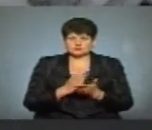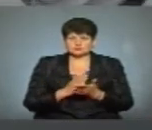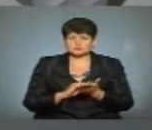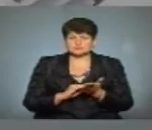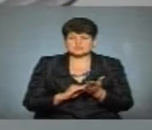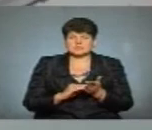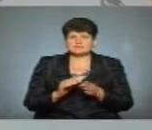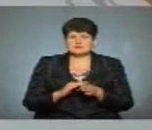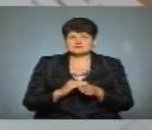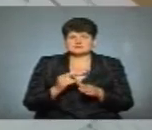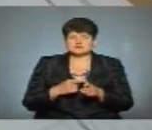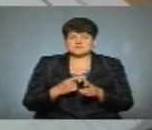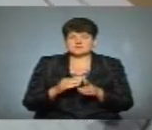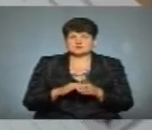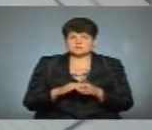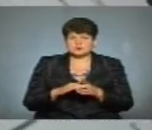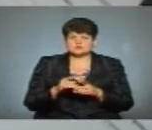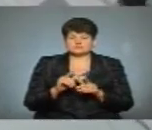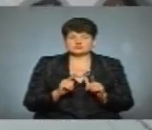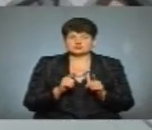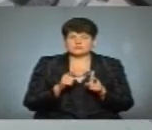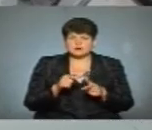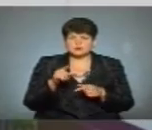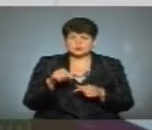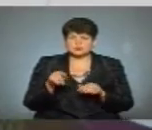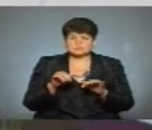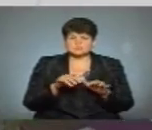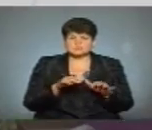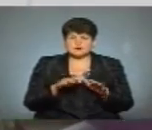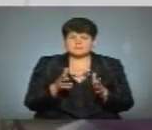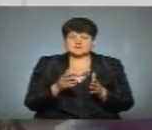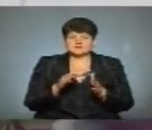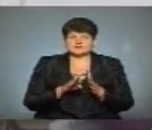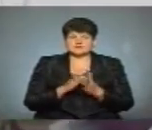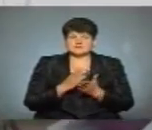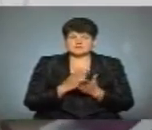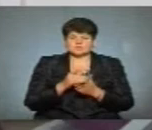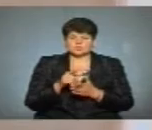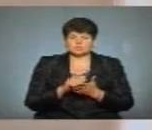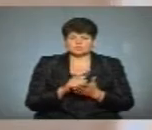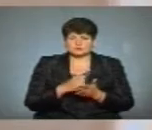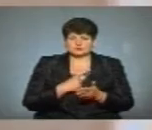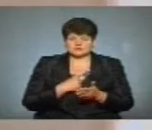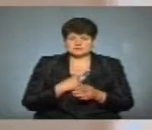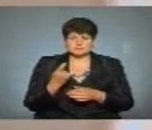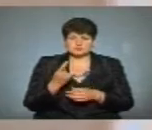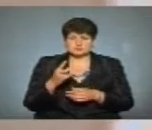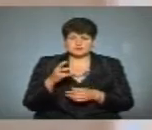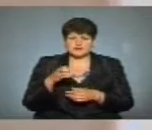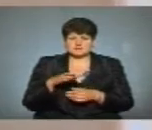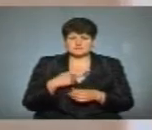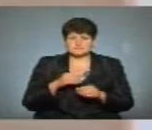прізвище, ім'я по батькові, що вступник вступає, і номер справи, під якими шифруються його документи в нас. 1 липня він